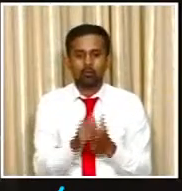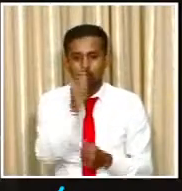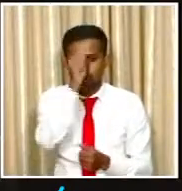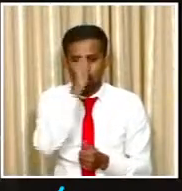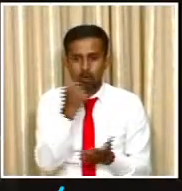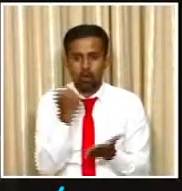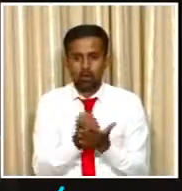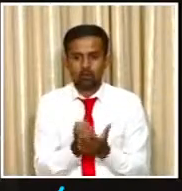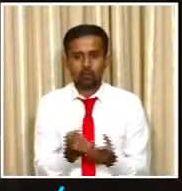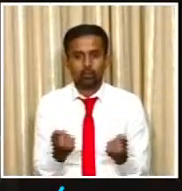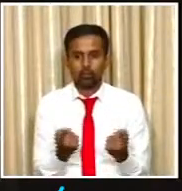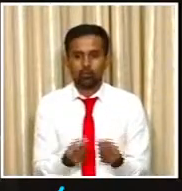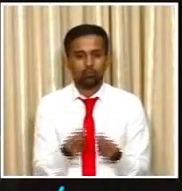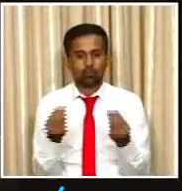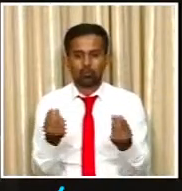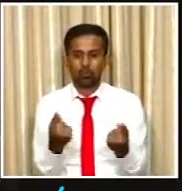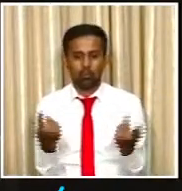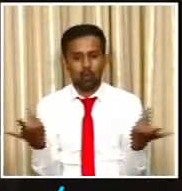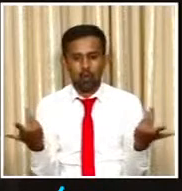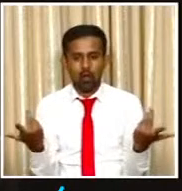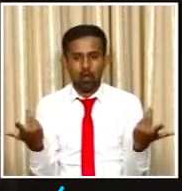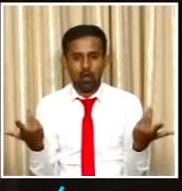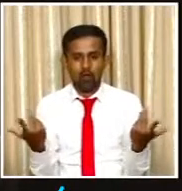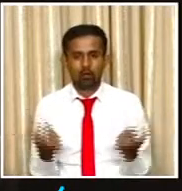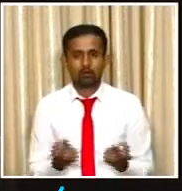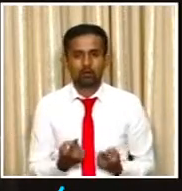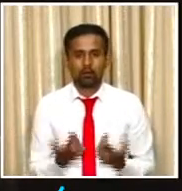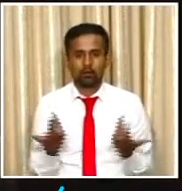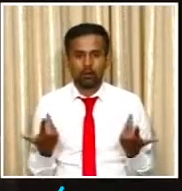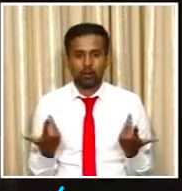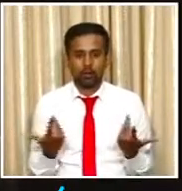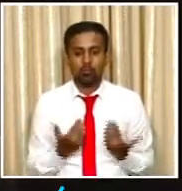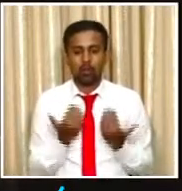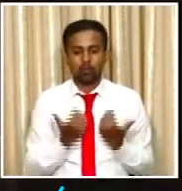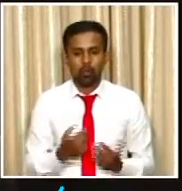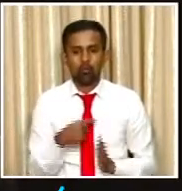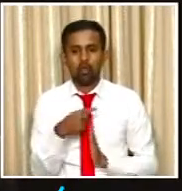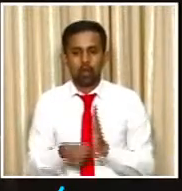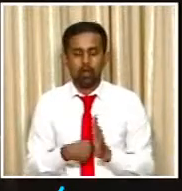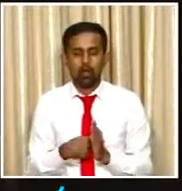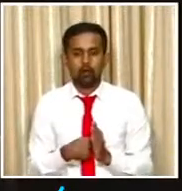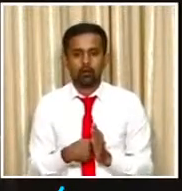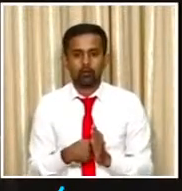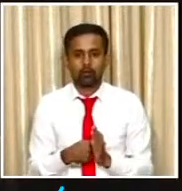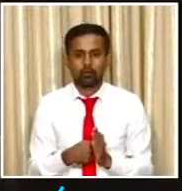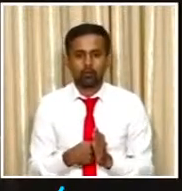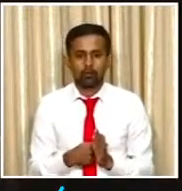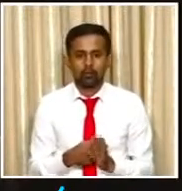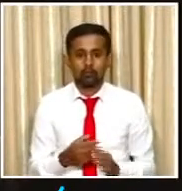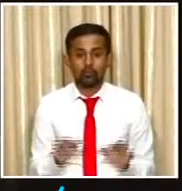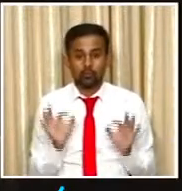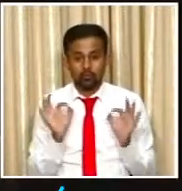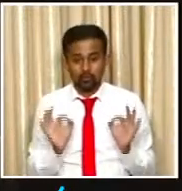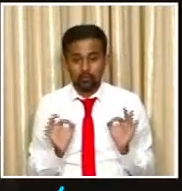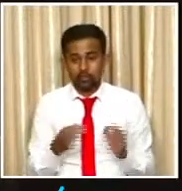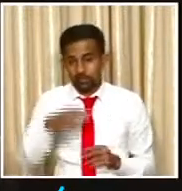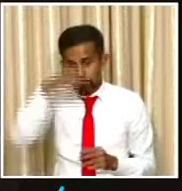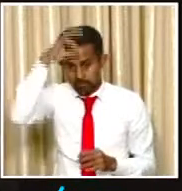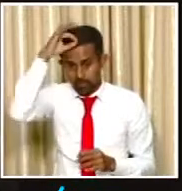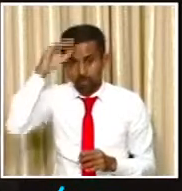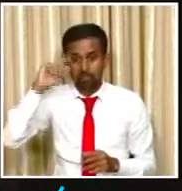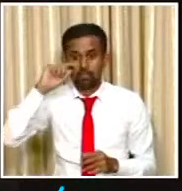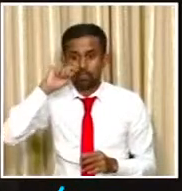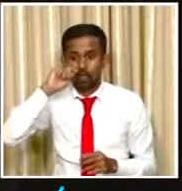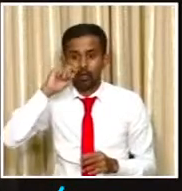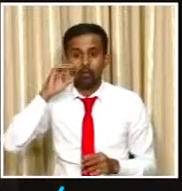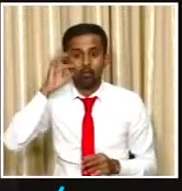දෙන්න ඕනේ නැහැ කොහෙවත් ගිහිල්ලා මට කූටලයකට දෙන්න අවශ්‍ය නැහැ මං ඉපදුනේ මේ රටේ මම හොඳ සිංහල තාත්තා කෙනෙක්ගේ